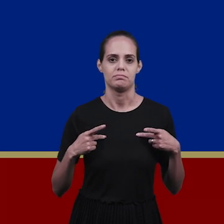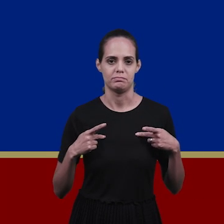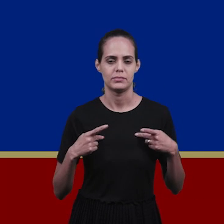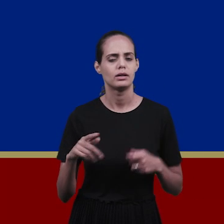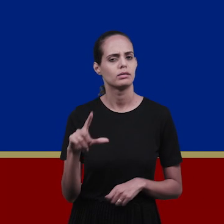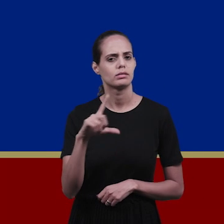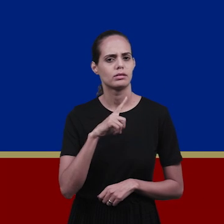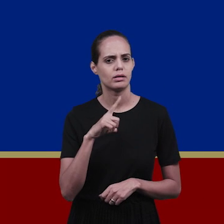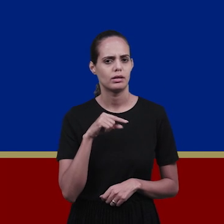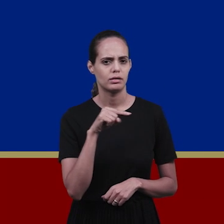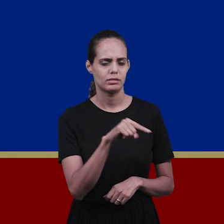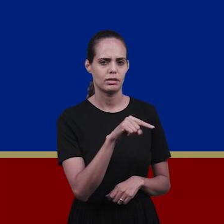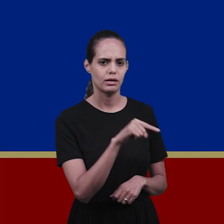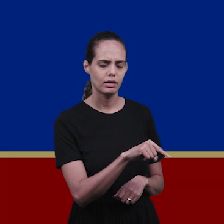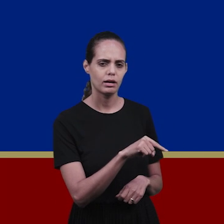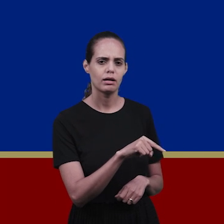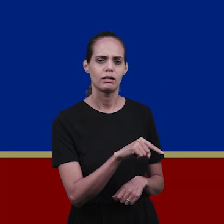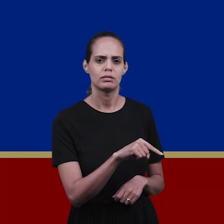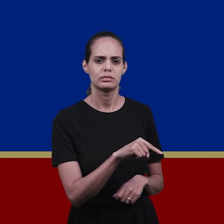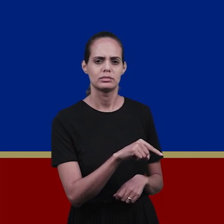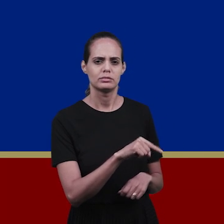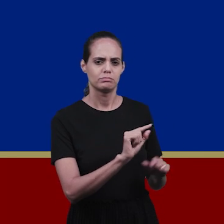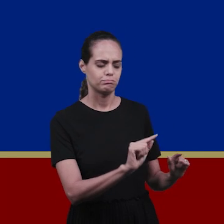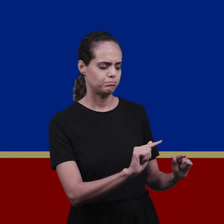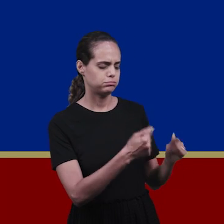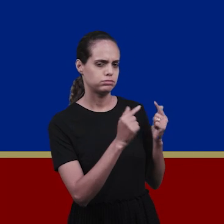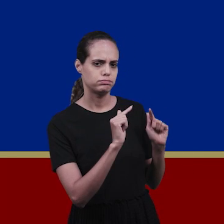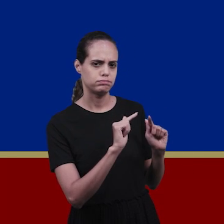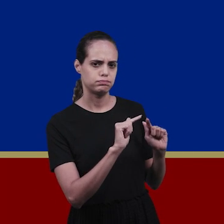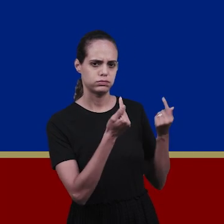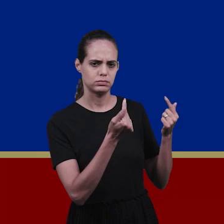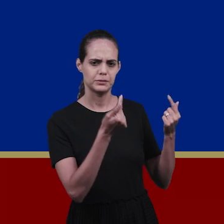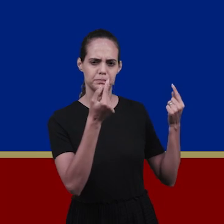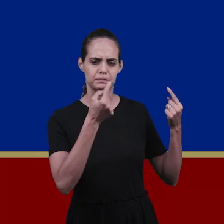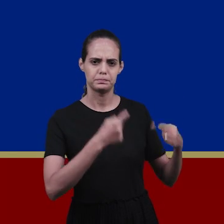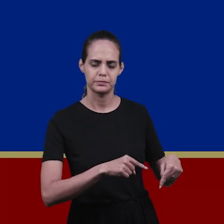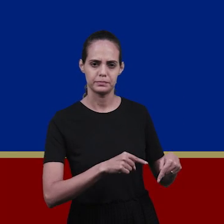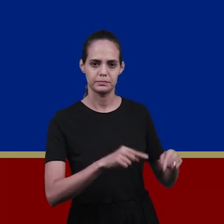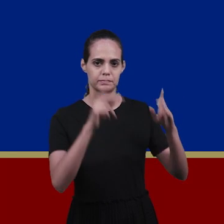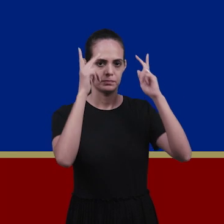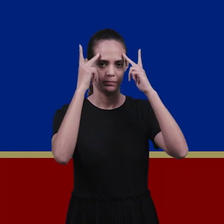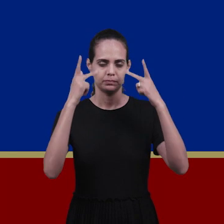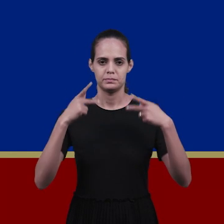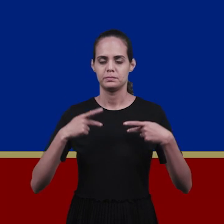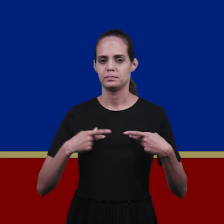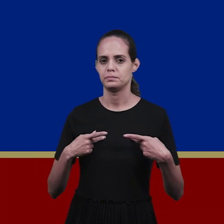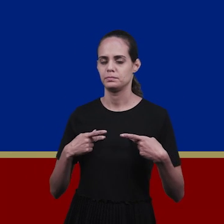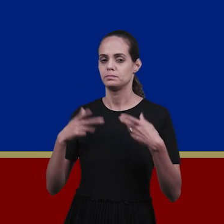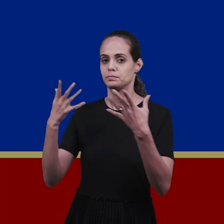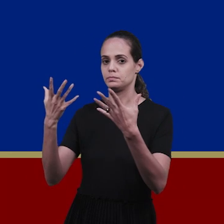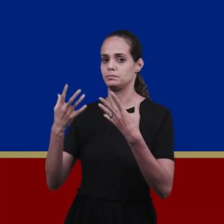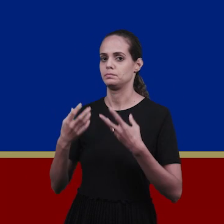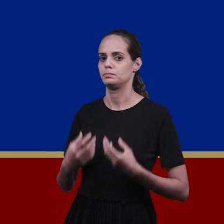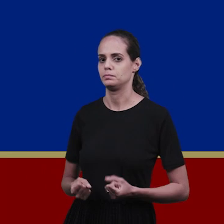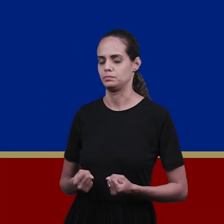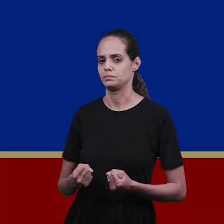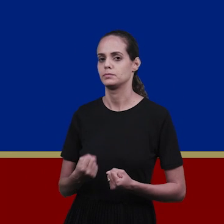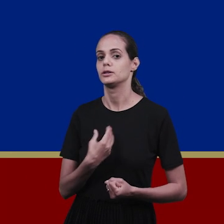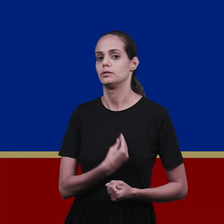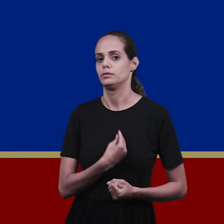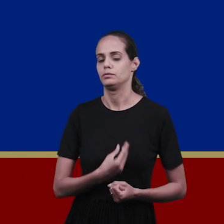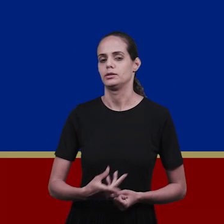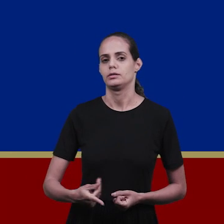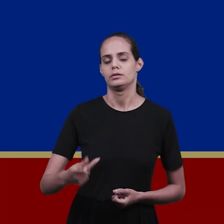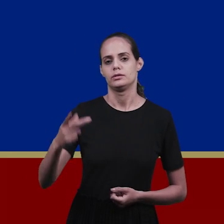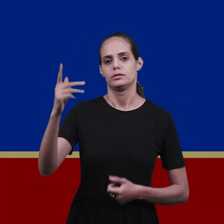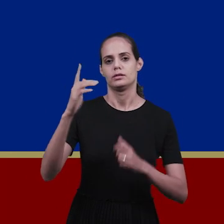Il existe des oppositions pour empêcher que l'homme reçoive et retienne et vive ce